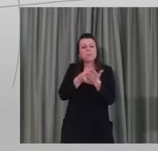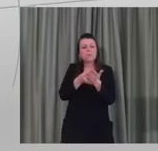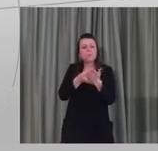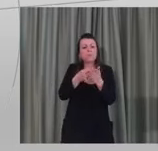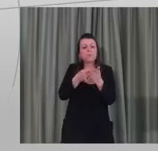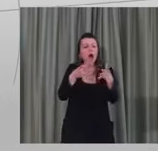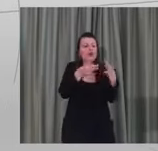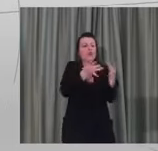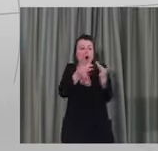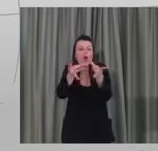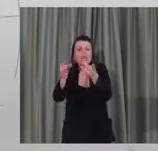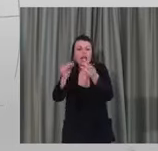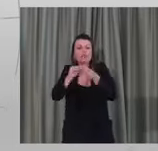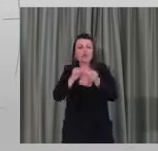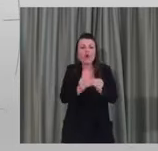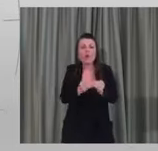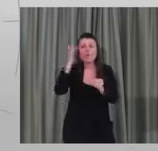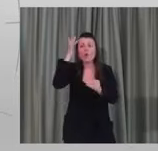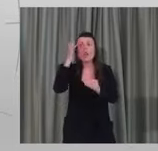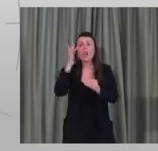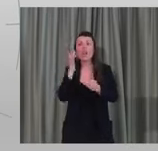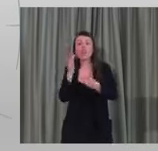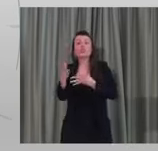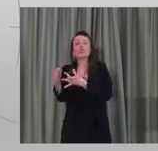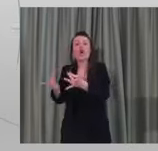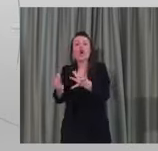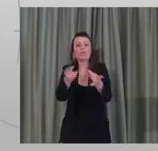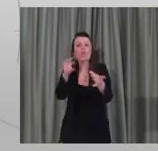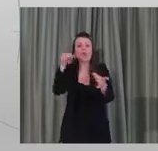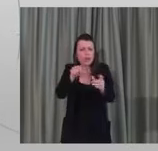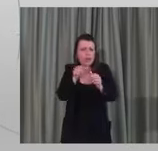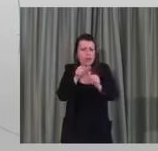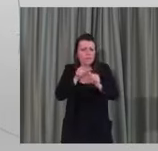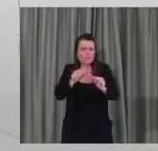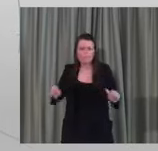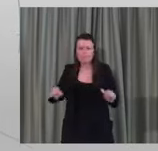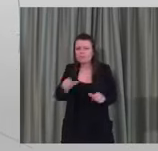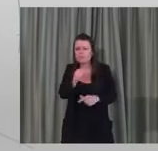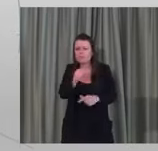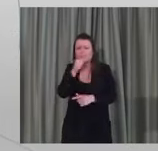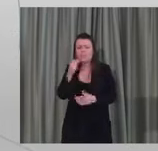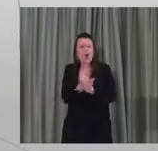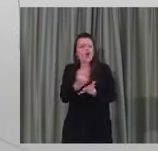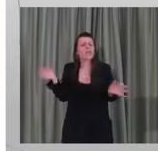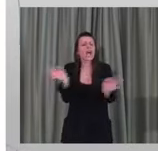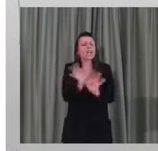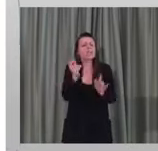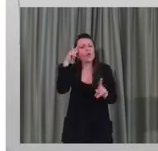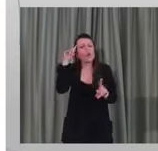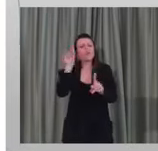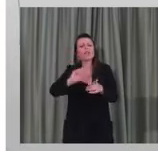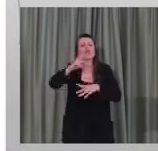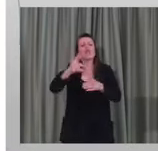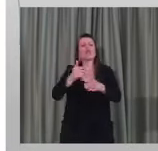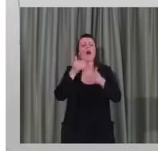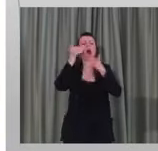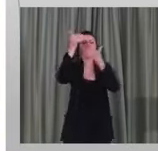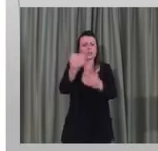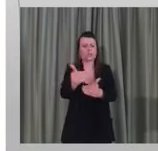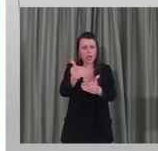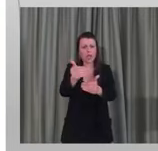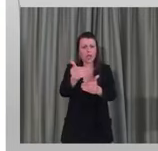alla fase 2 l'anno pubblicizzata in tanti la pubblicizzata gerry scotti la pubblicizzata chiara ferragni